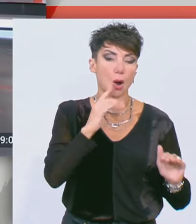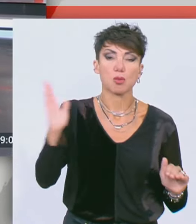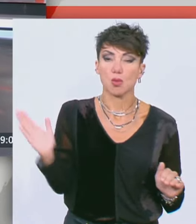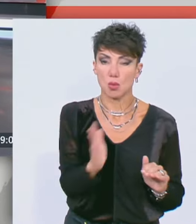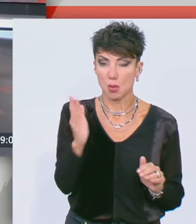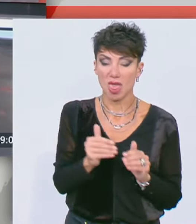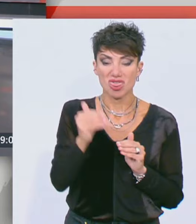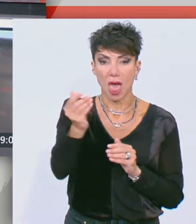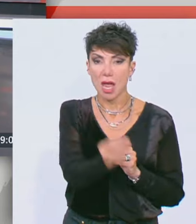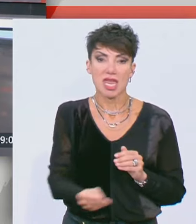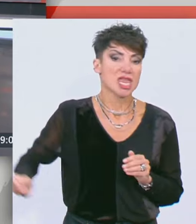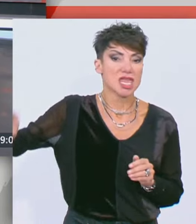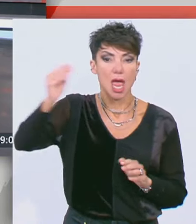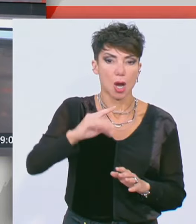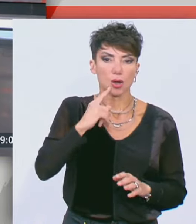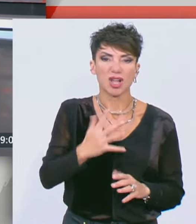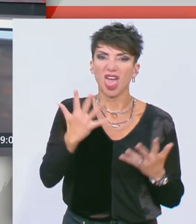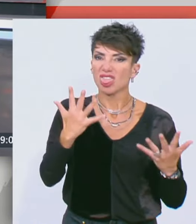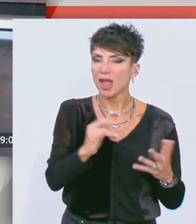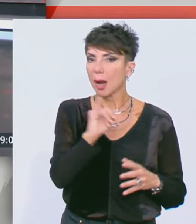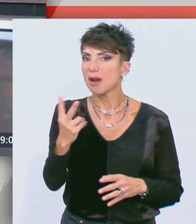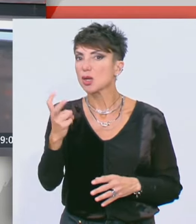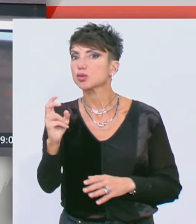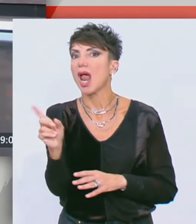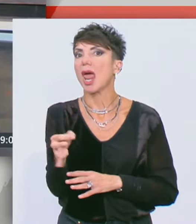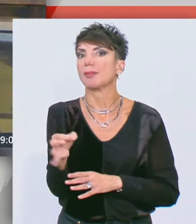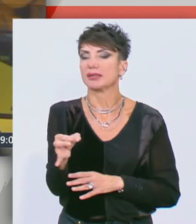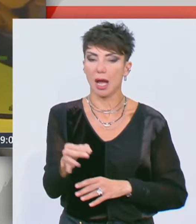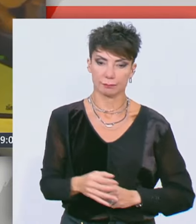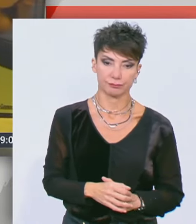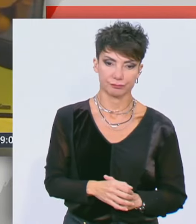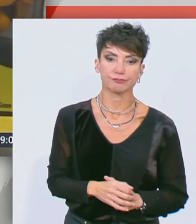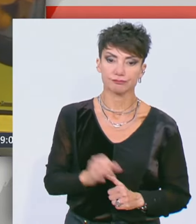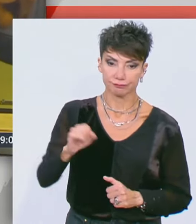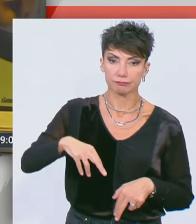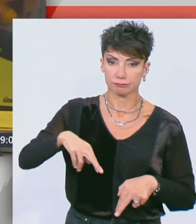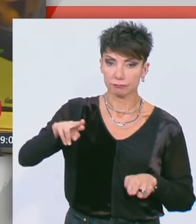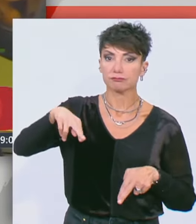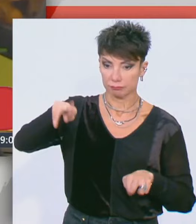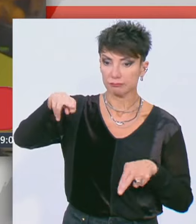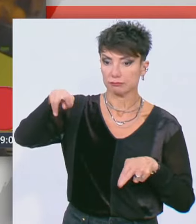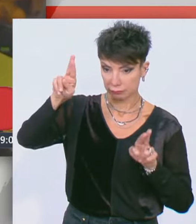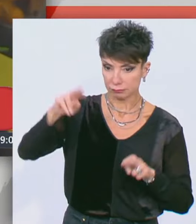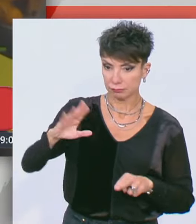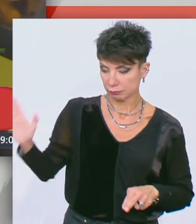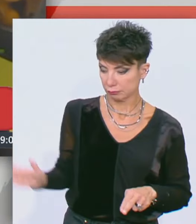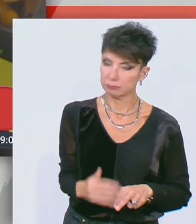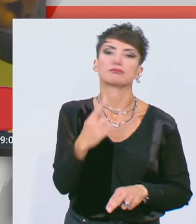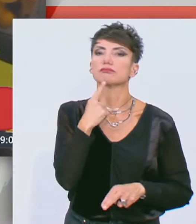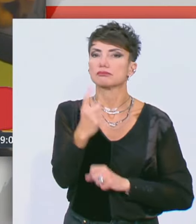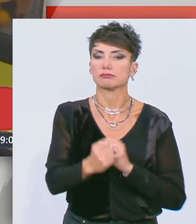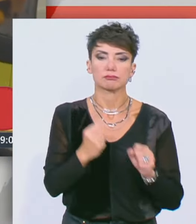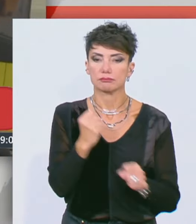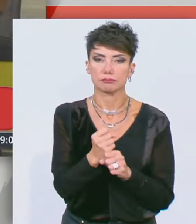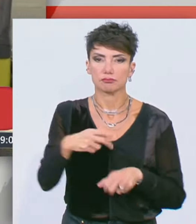αύξηση στο αγαπημένο ρόφημα, η οποία αναμένεται να αγγίξει τα 10 με 20 λεπτά. Αυξάνεται ο καφές, ήδη σε ένα χρόνο έχει αυξηθεί